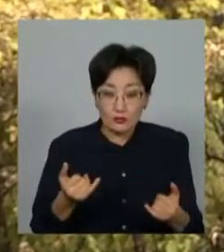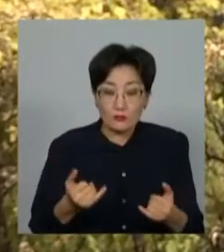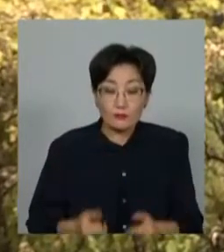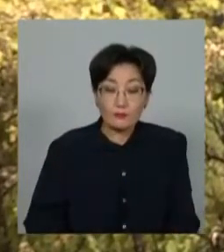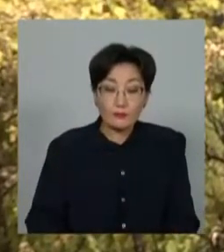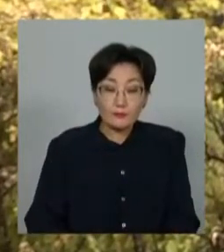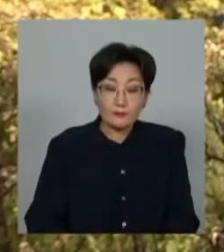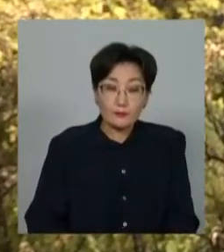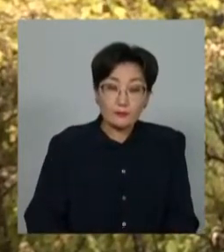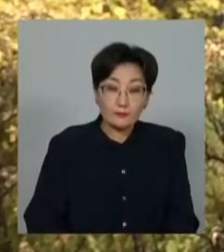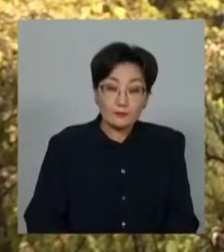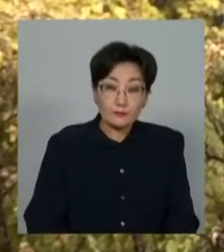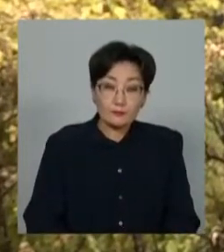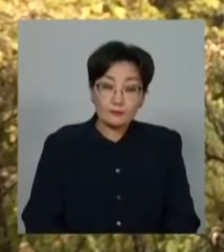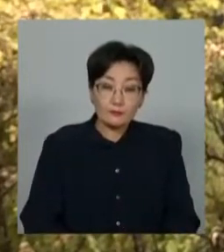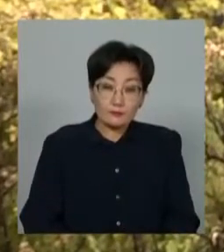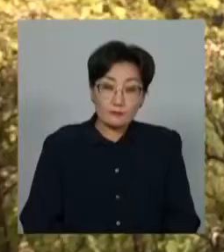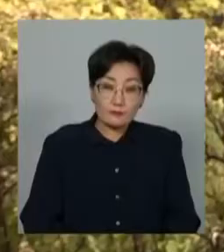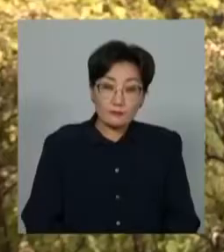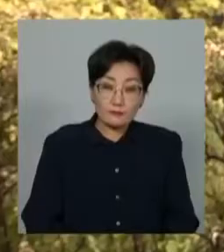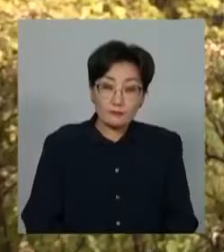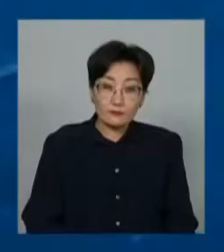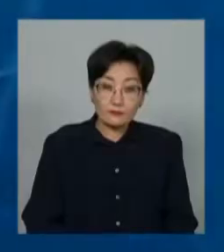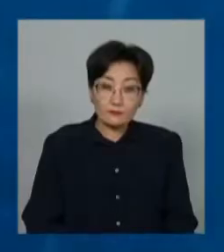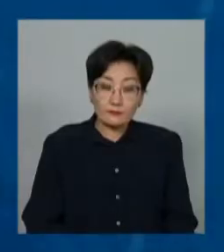Таңгелия Сіркепова, Медет Саматұлы, Алматы телеарнасы.